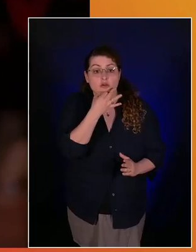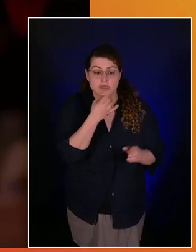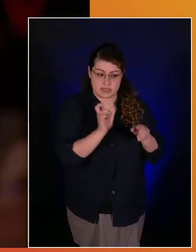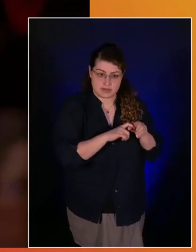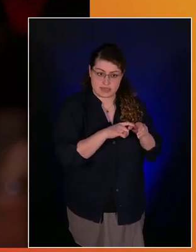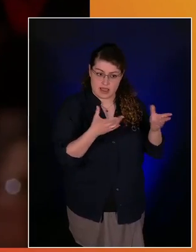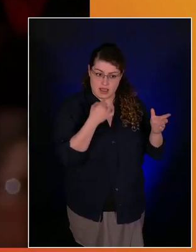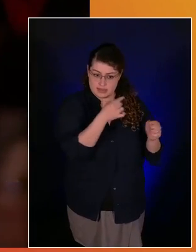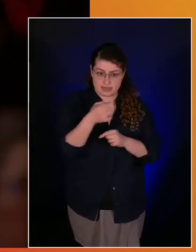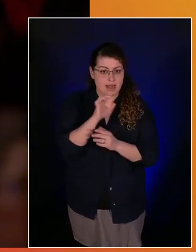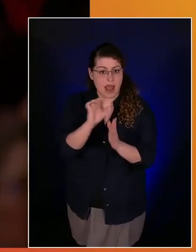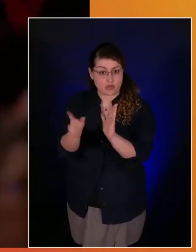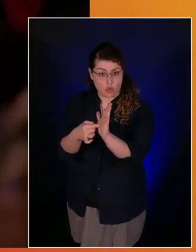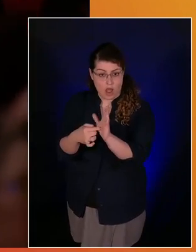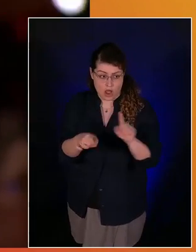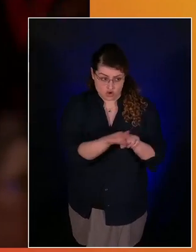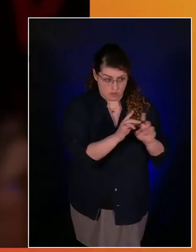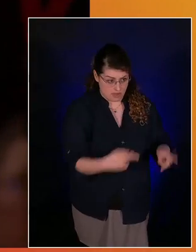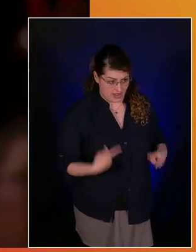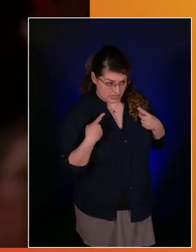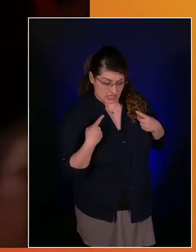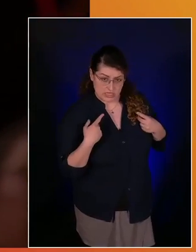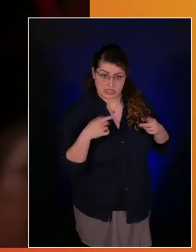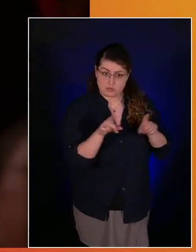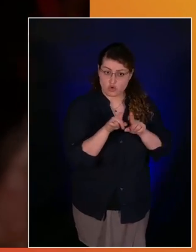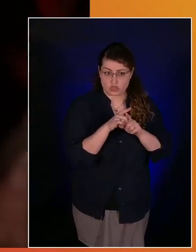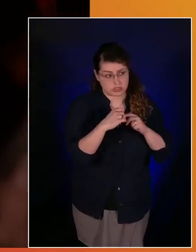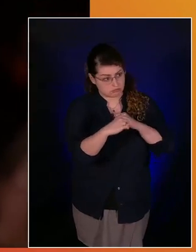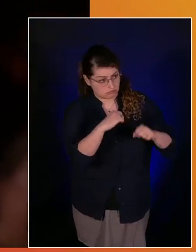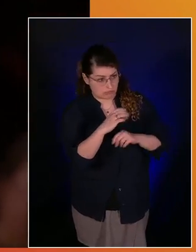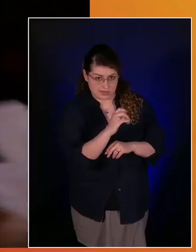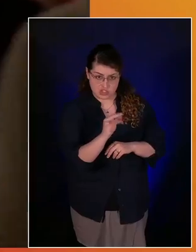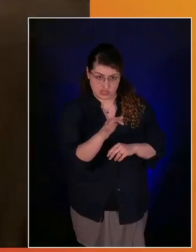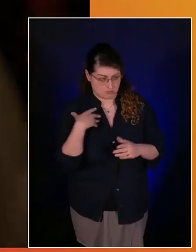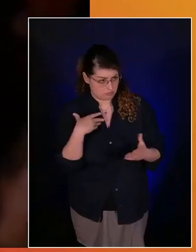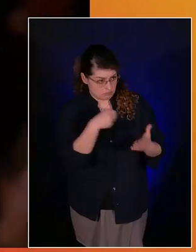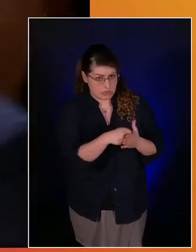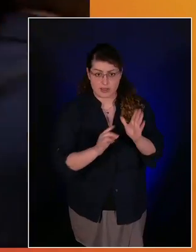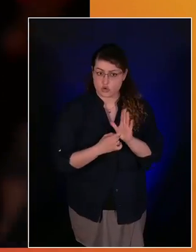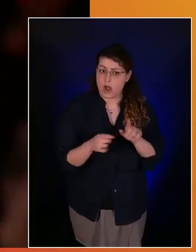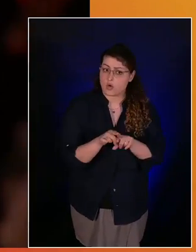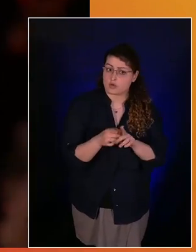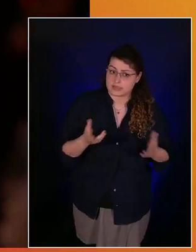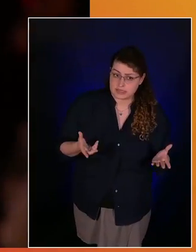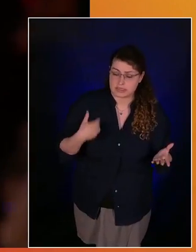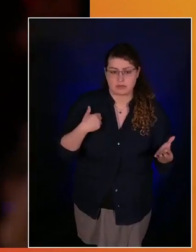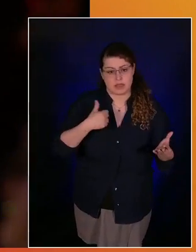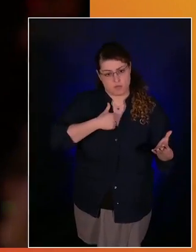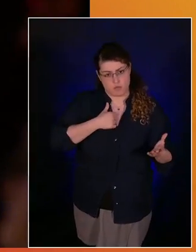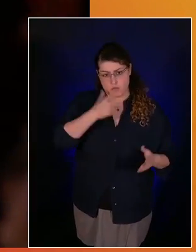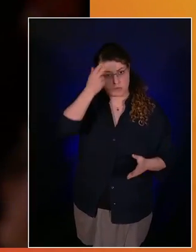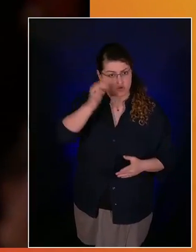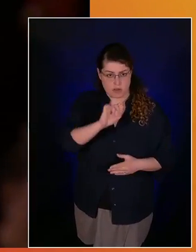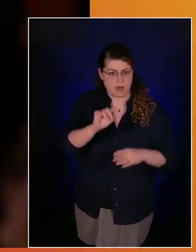un droit tout comme participer à la vie et au fonctionnement de la CGT personnellement je comprends pas et il va